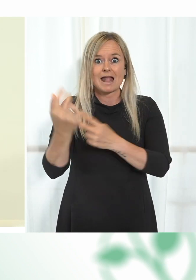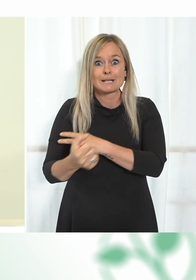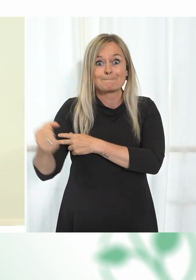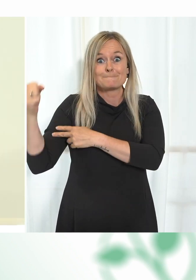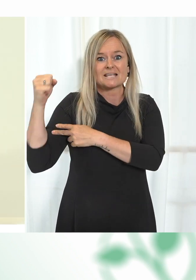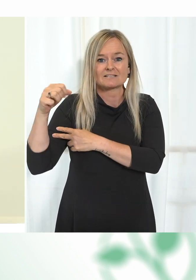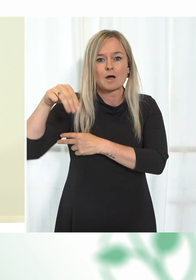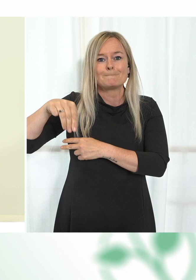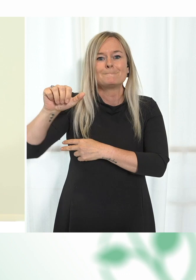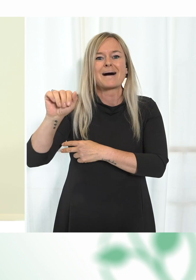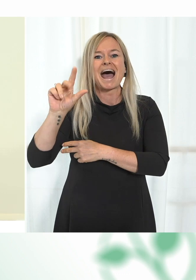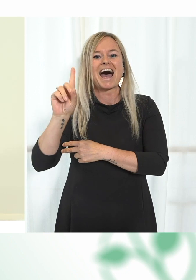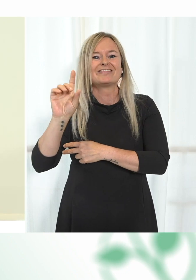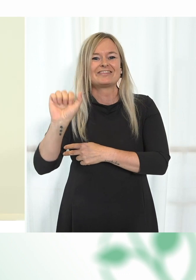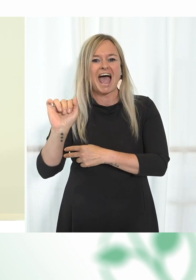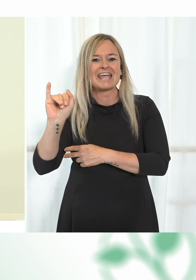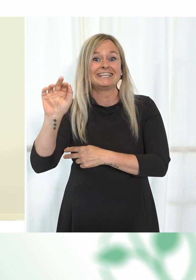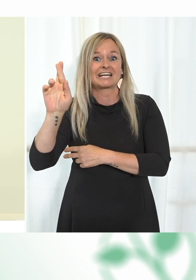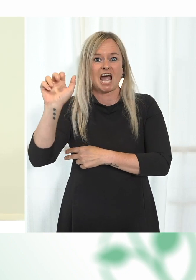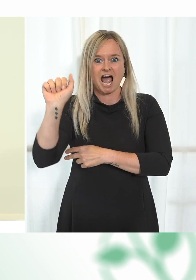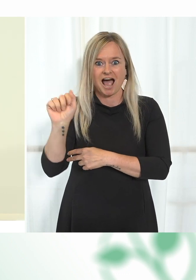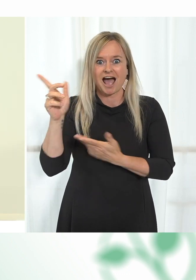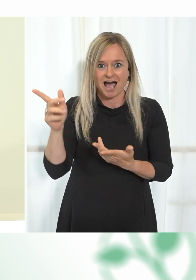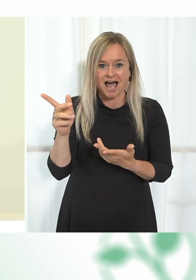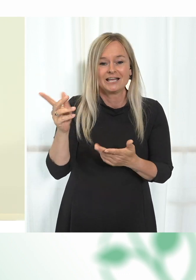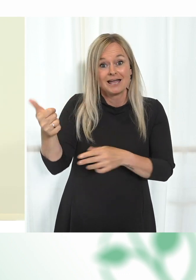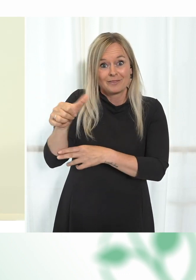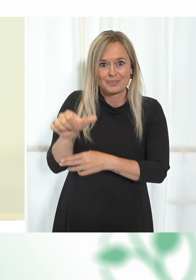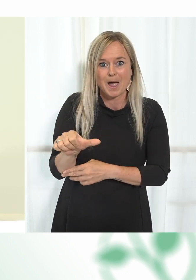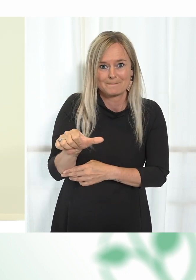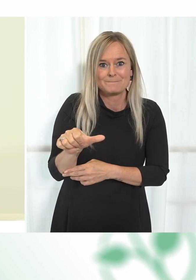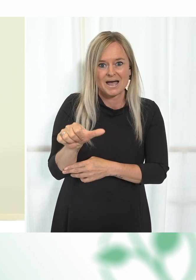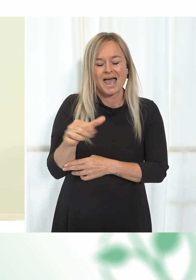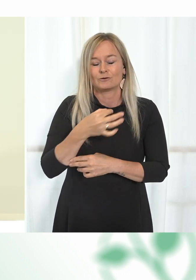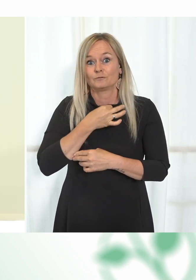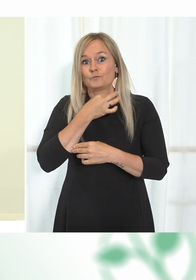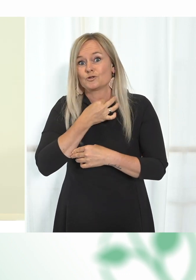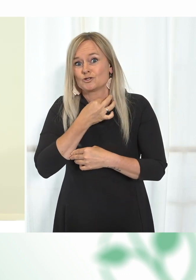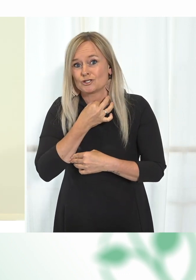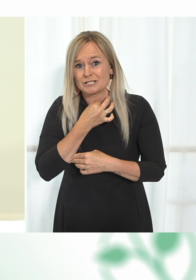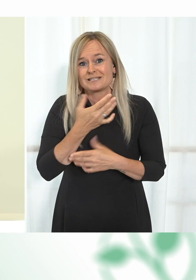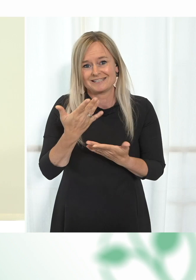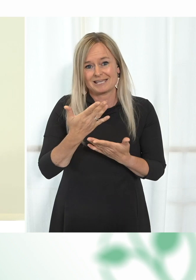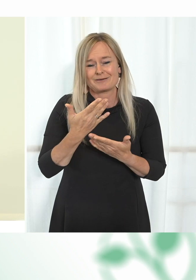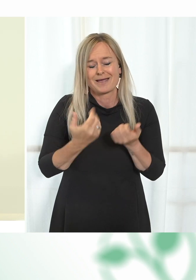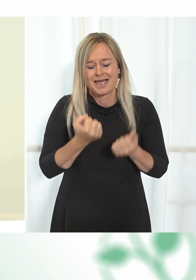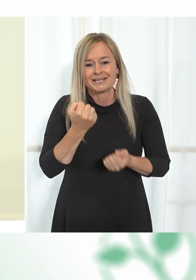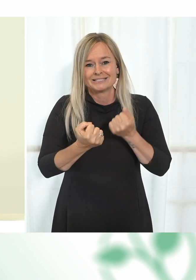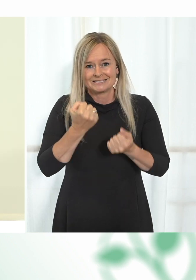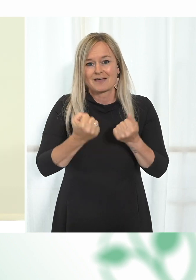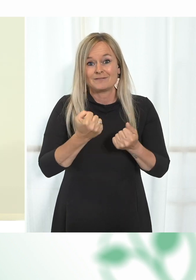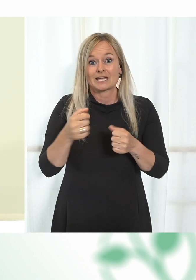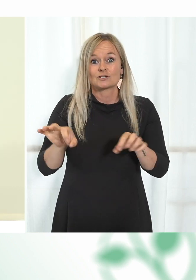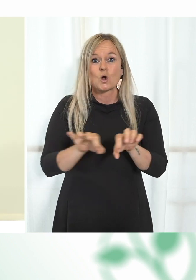Madeira und anscheinend ist es nicht nur für die, die mitgejubelt haben, sehr anspannend für die Stimme, sondern auch für mich, als ich angeschlagen habe und gesehen habe, dass ich die Bronzemedaille gewonnen